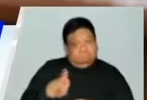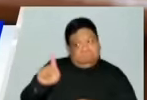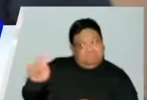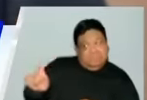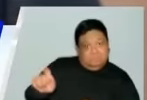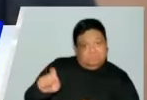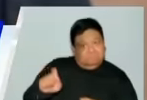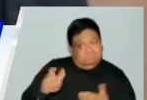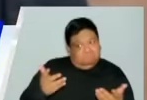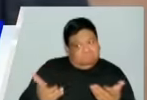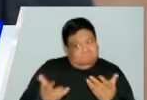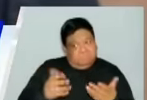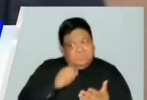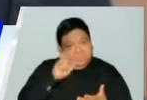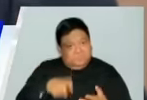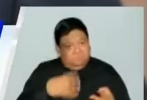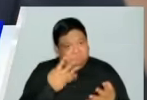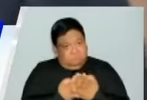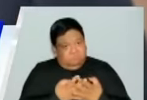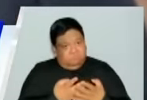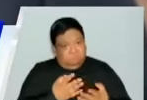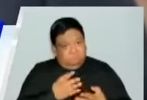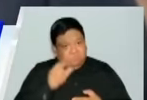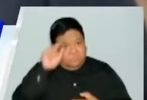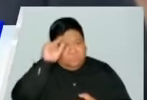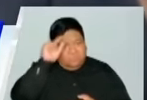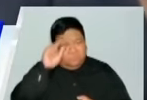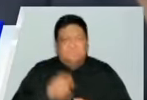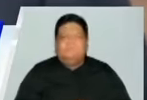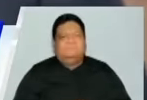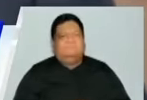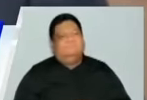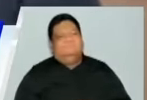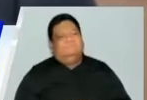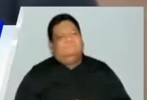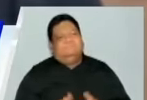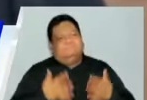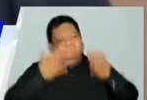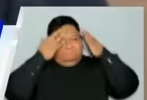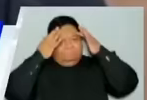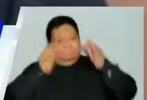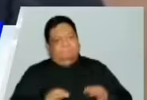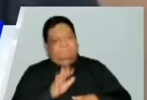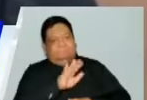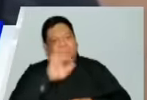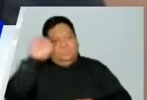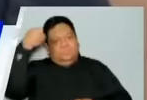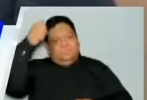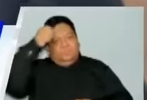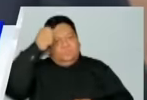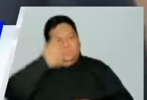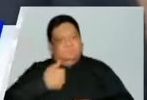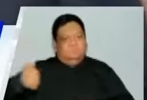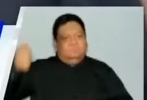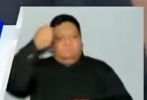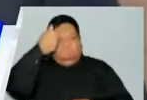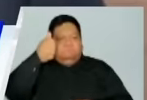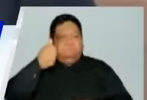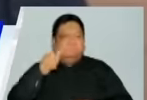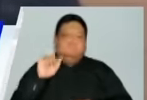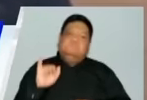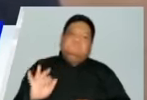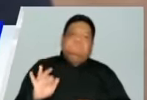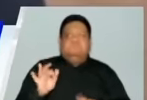Kibuloy. Depende sa chair. Decision ng Senate President. Kung may